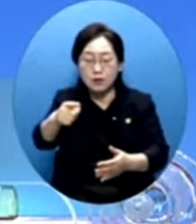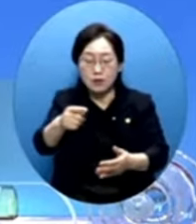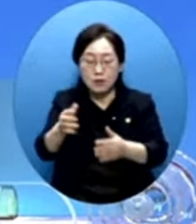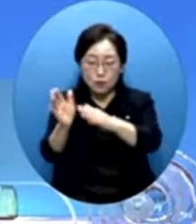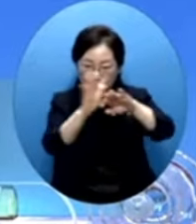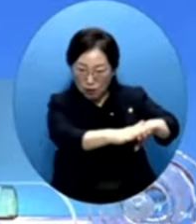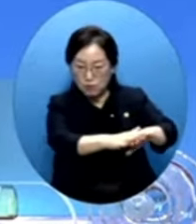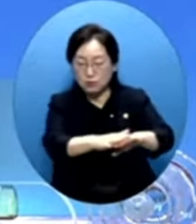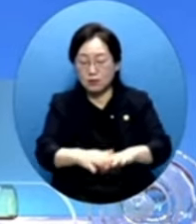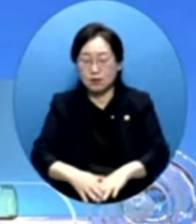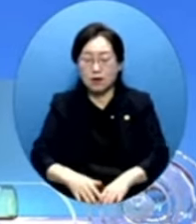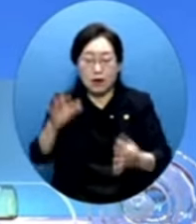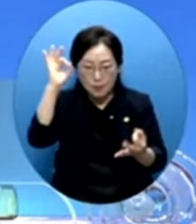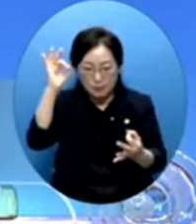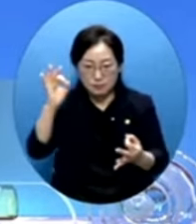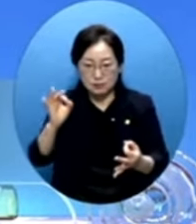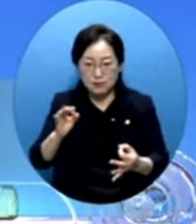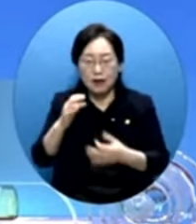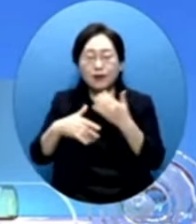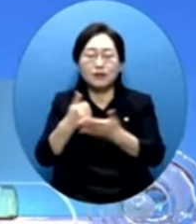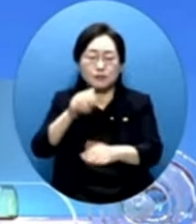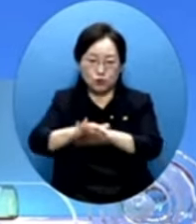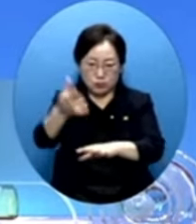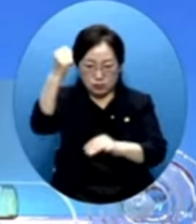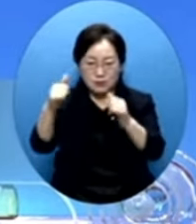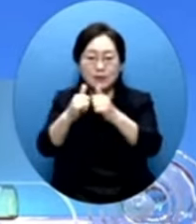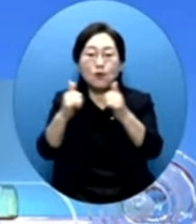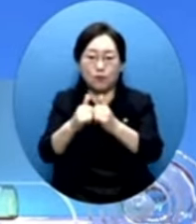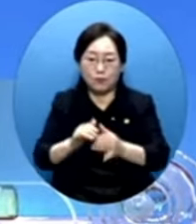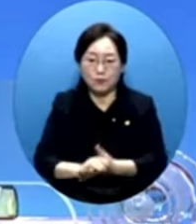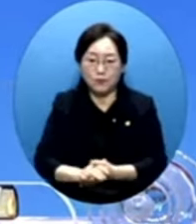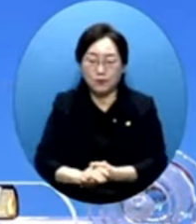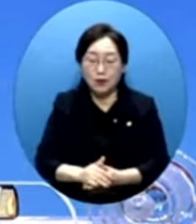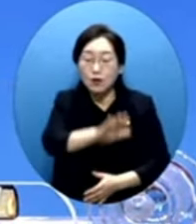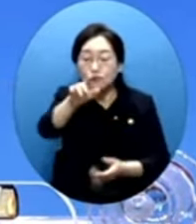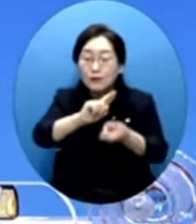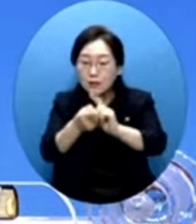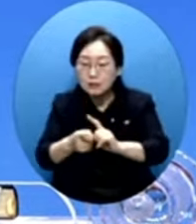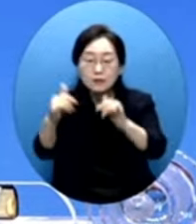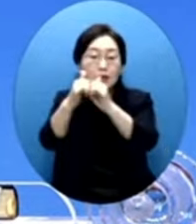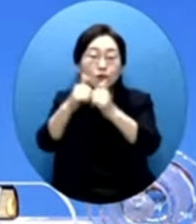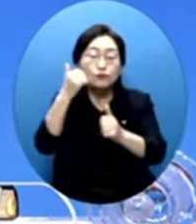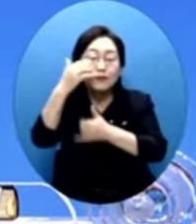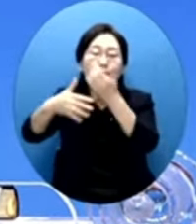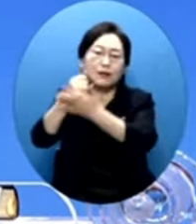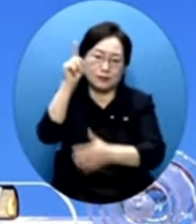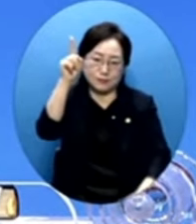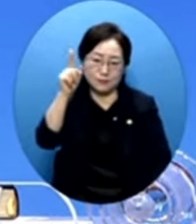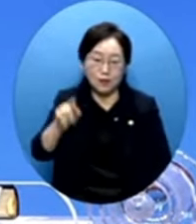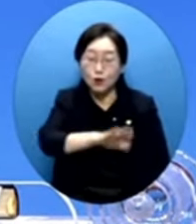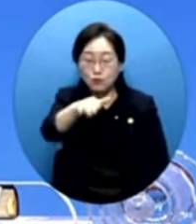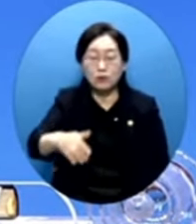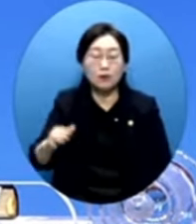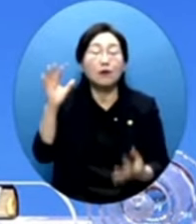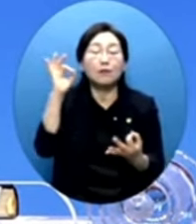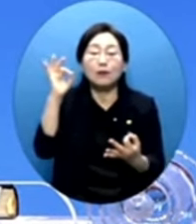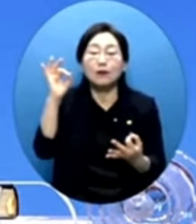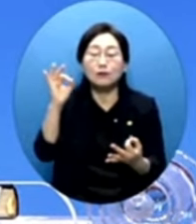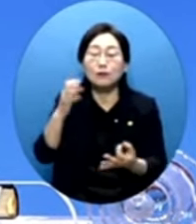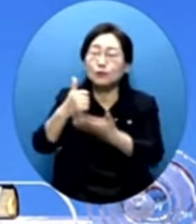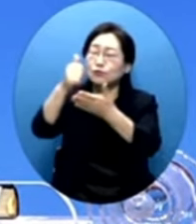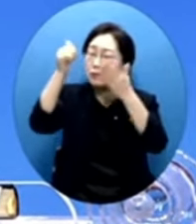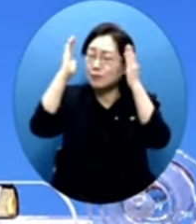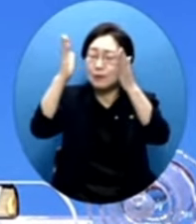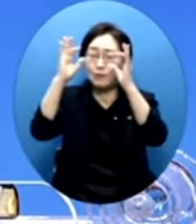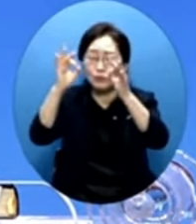가만히 있을지니라 하나님께서 우리를 대신하여 싸워주시는 것입니다 우리는 가만히 있어서 주님만 바라보고 부르짖